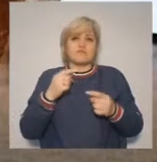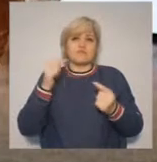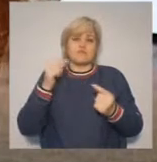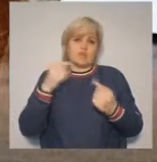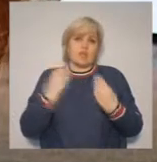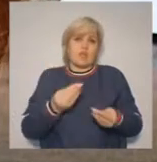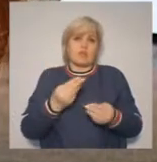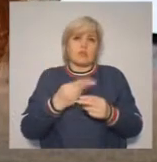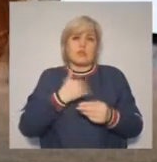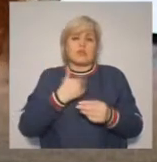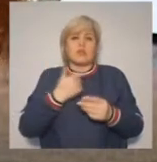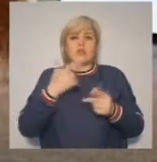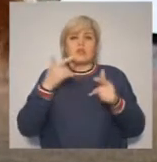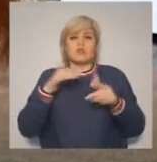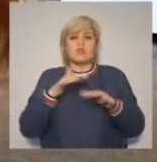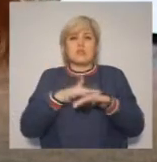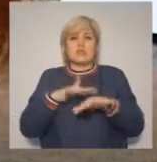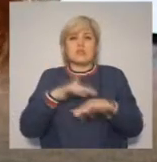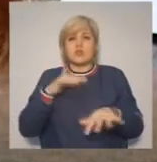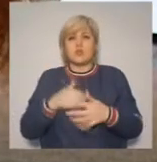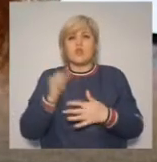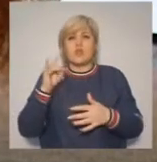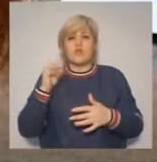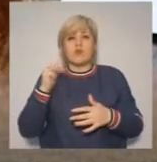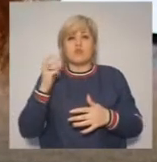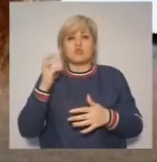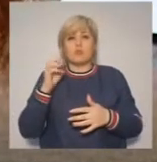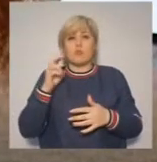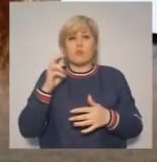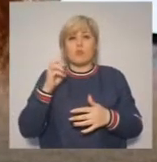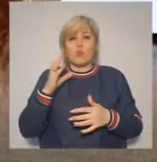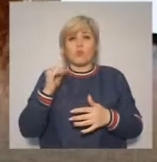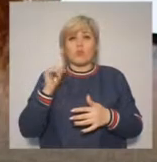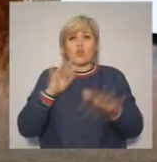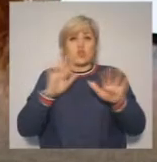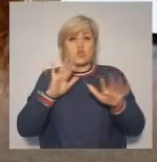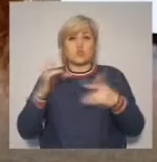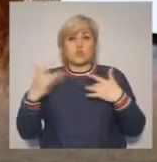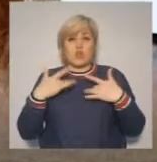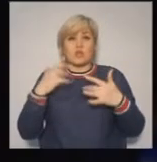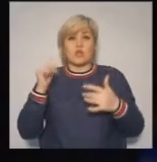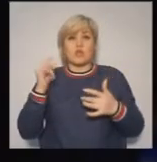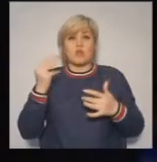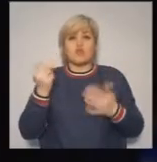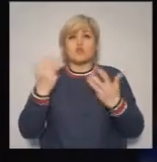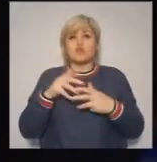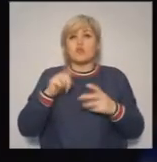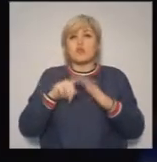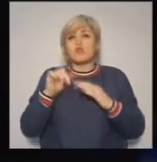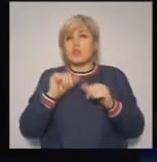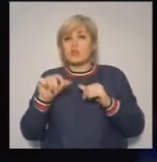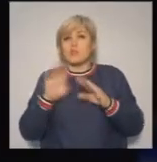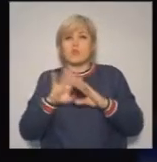в какой форме я преподнесла это решать зрителю, конечно. Варвара Шмелева, режиссер театра «Барабашка», считает, начать именно